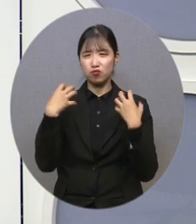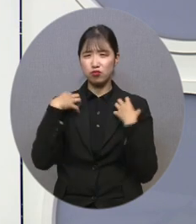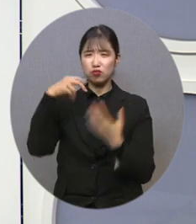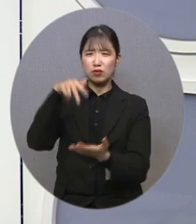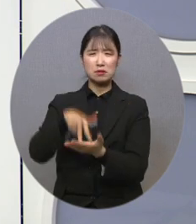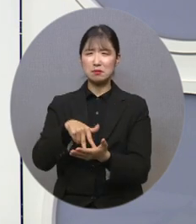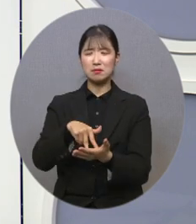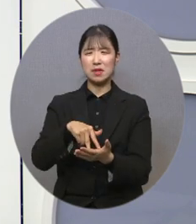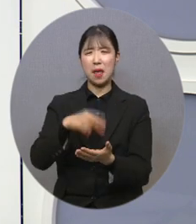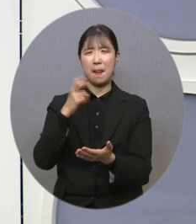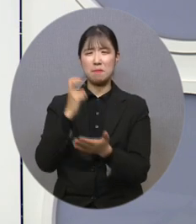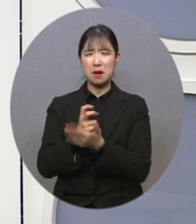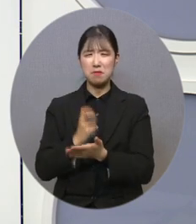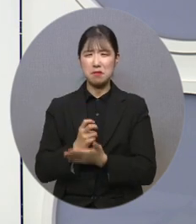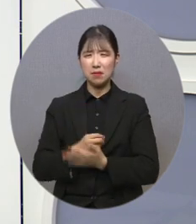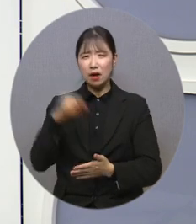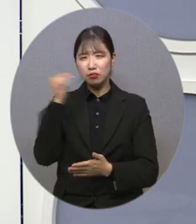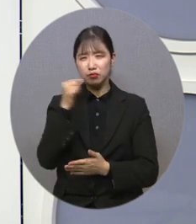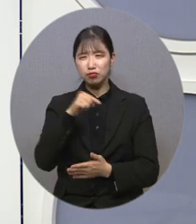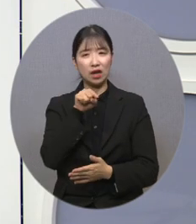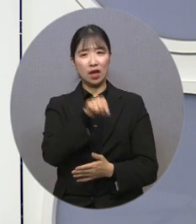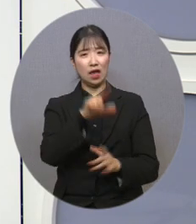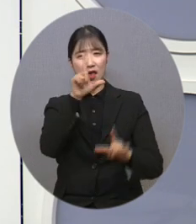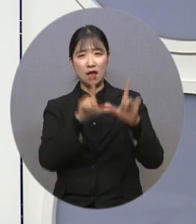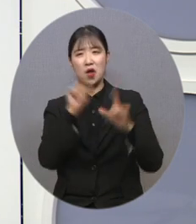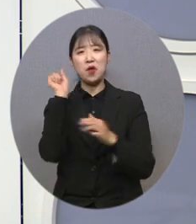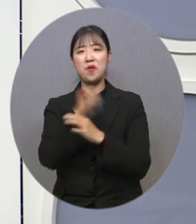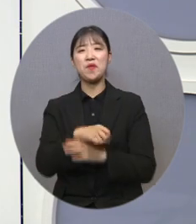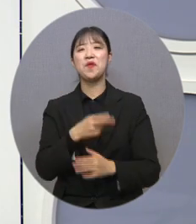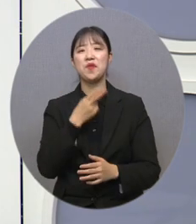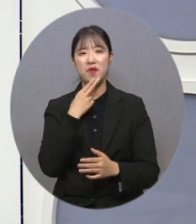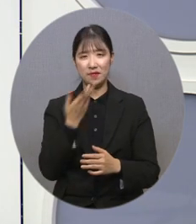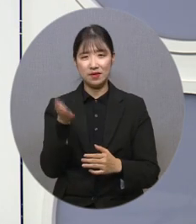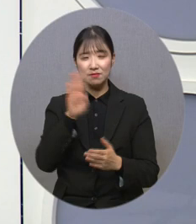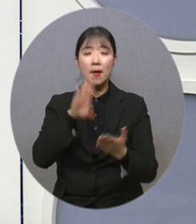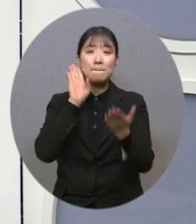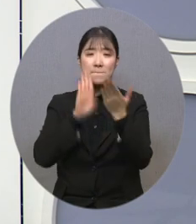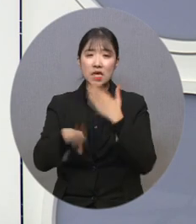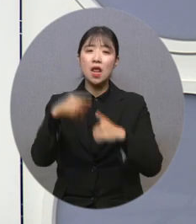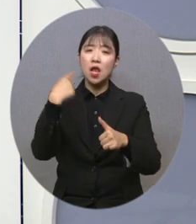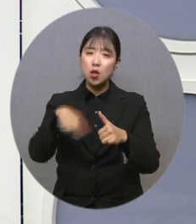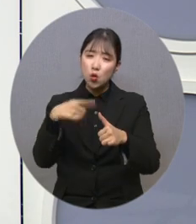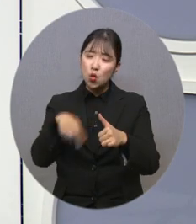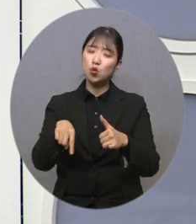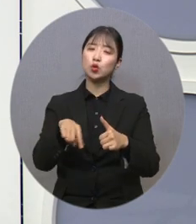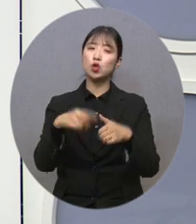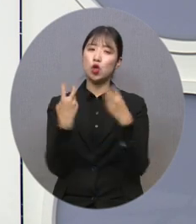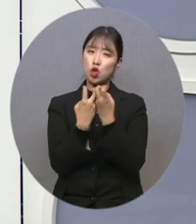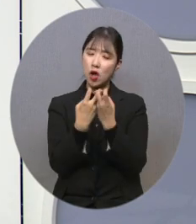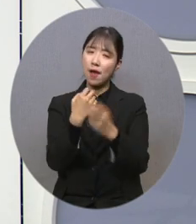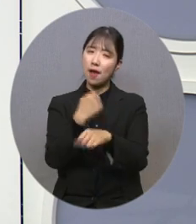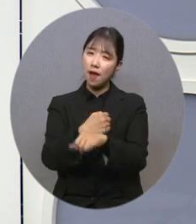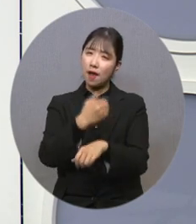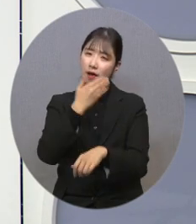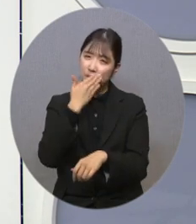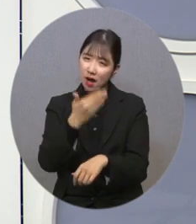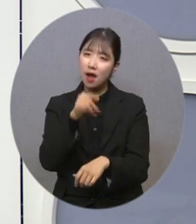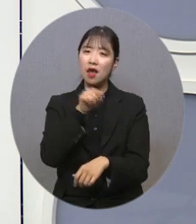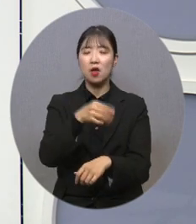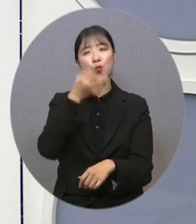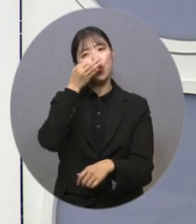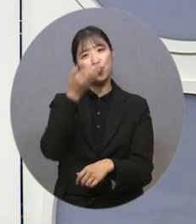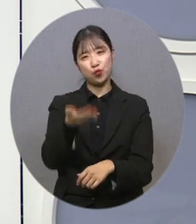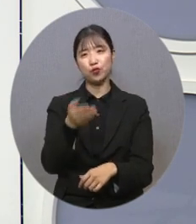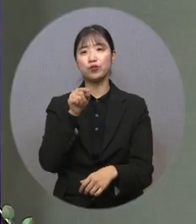교육부의 입장에서 보면은 허용될 수 없는 거지만 앞으로 미래의 교육이 어떻게 될 것이냐 하는 것을 보여주는